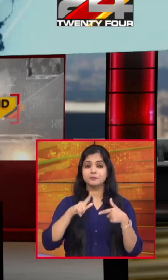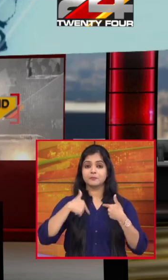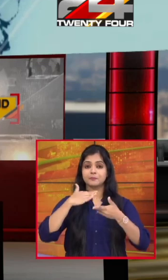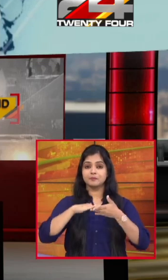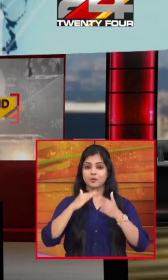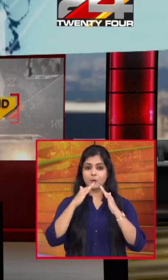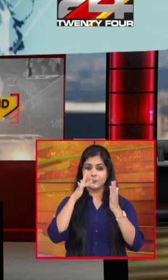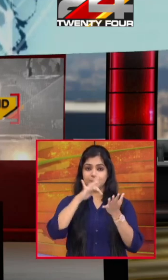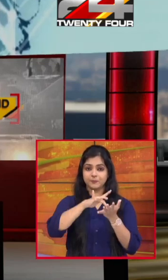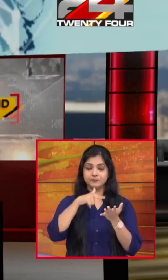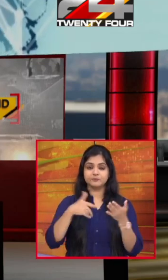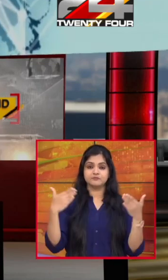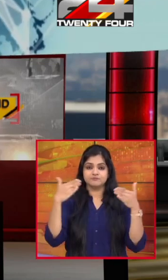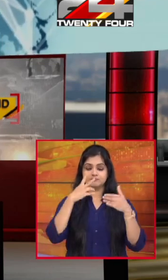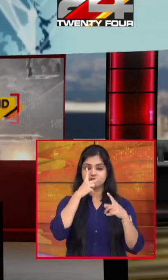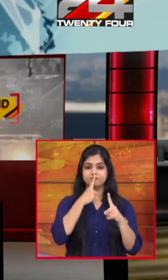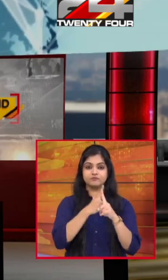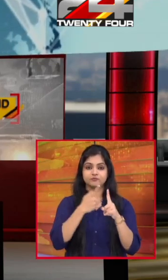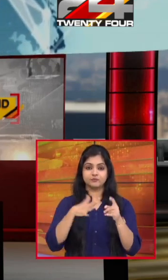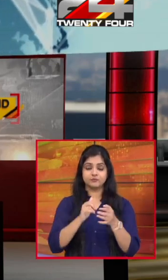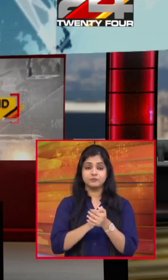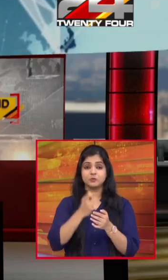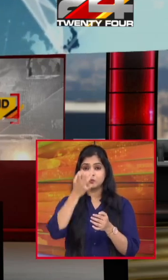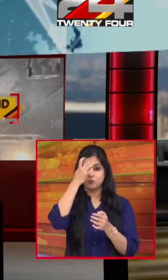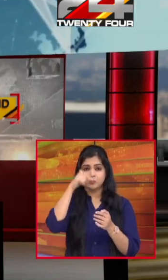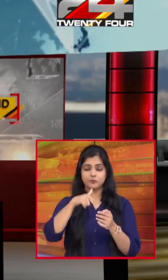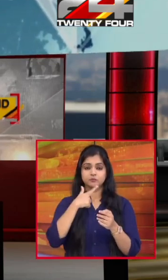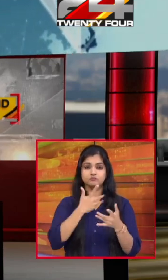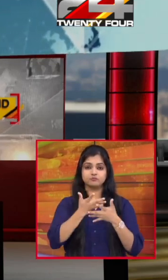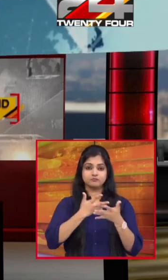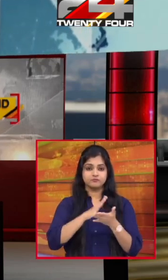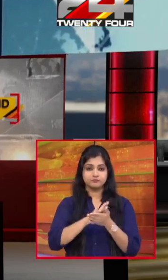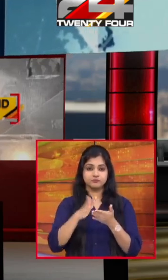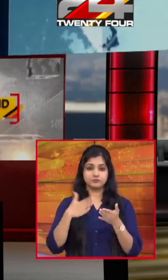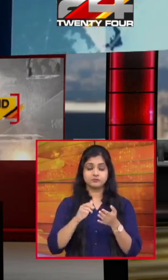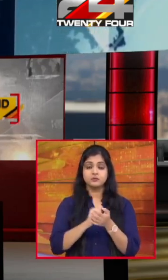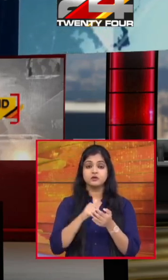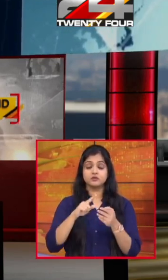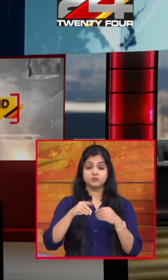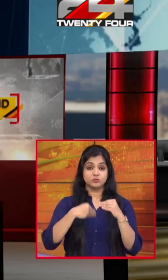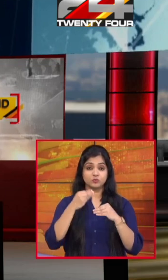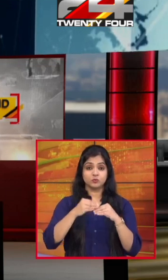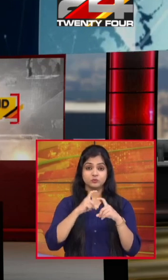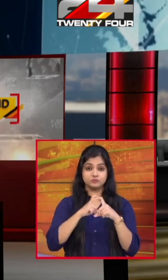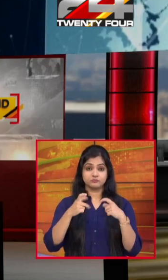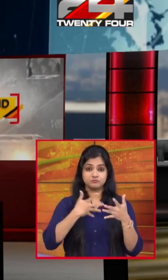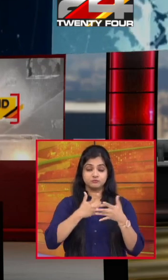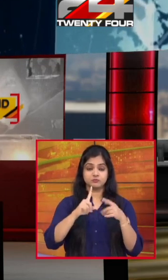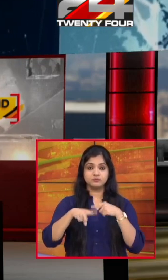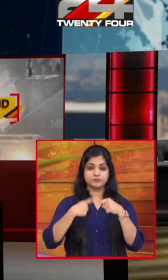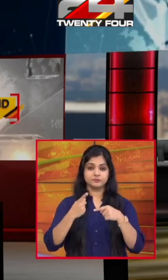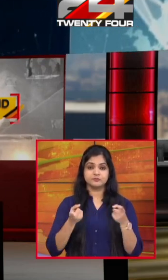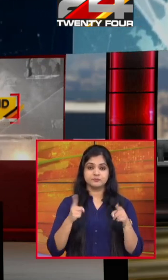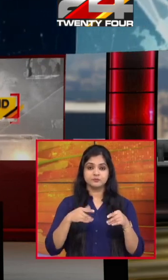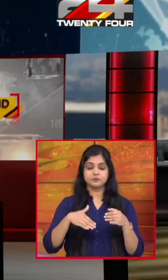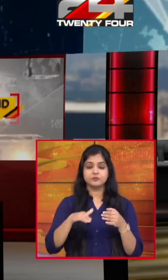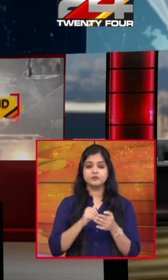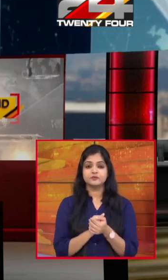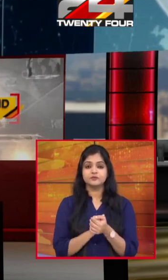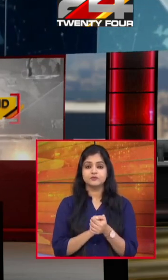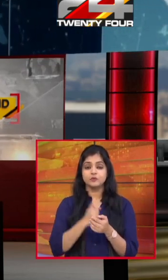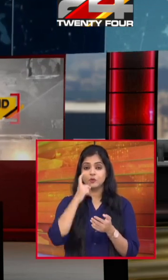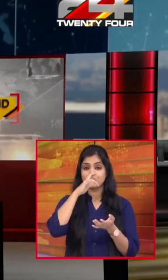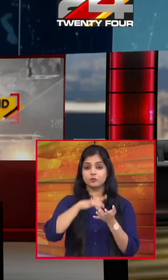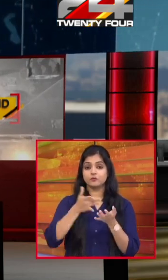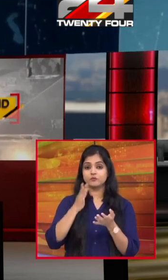വീട്ടിൽ വെച്ചാണ് ഇരുവരും കണ്ടത്. പ്രശ്നങ്ങൾ പ്രാഥമികമായി സംസാരിച്ചു. വിശദമായ കൂടിക്കാഴ്ച അടുത്ത ദിവസം നടക്കുമെന്നാണ് വിവരം. വിശദാംശങ്ങളുമായി കോഴിക്കോട്